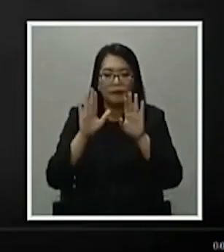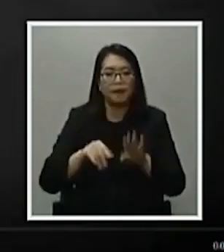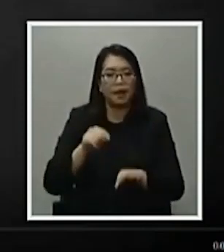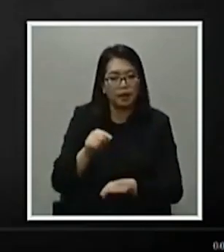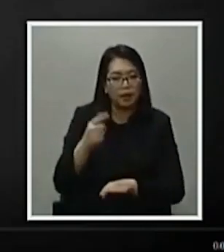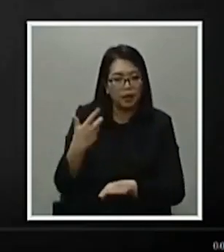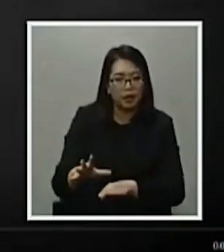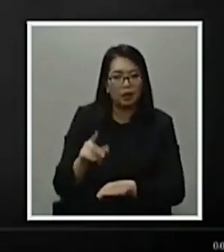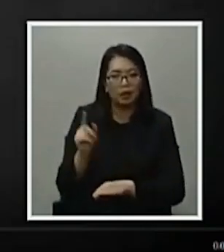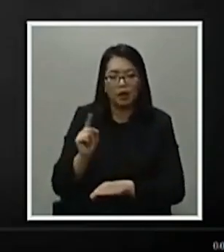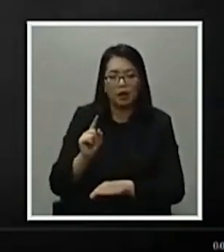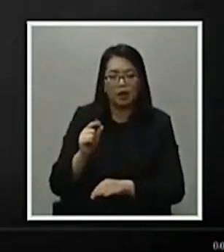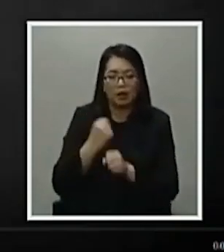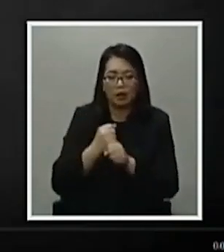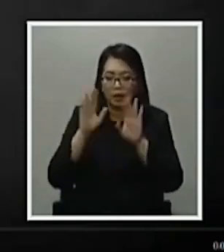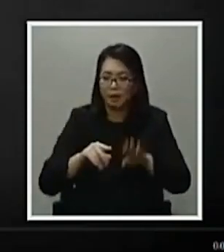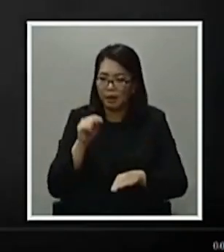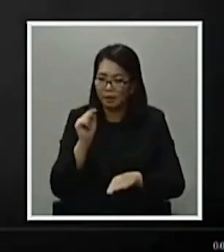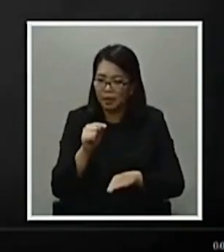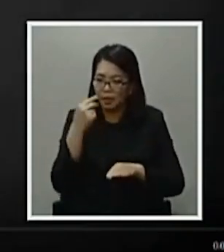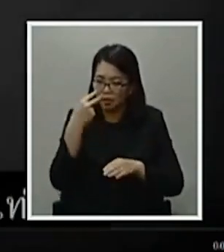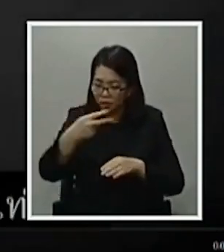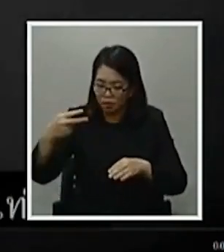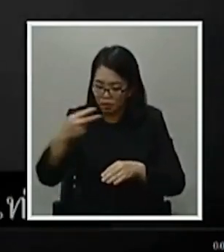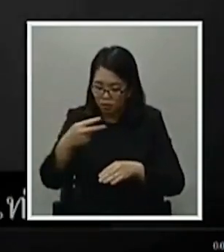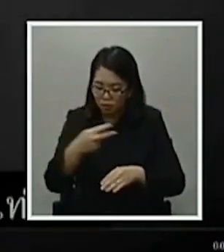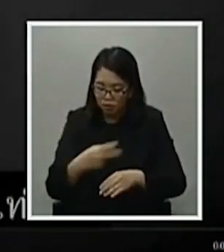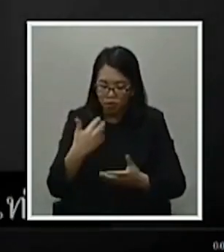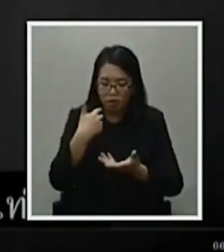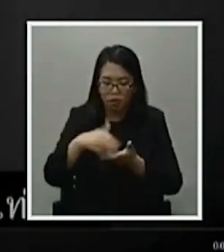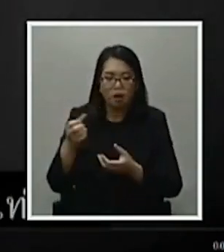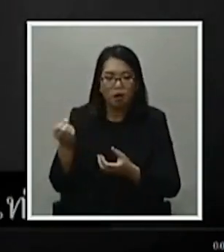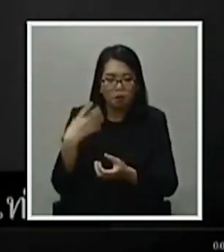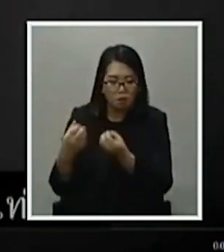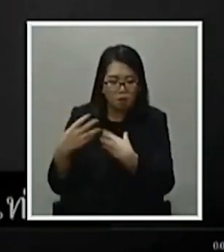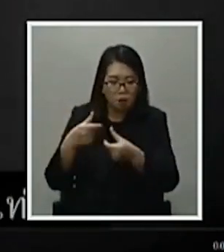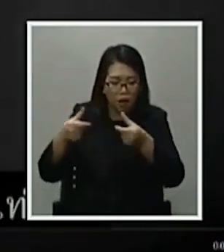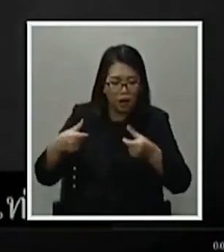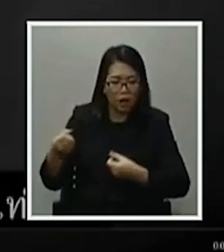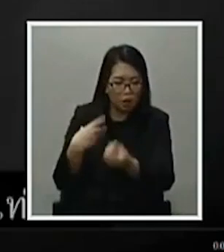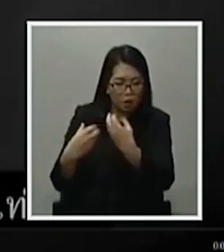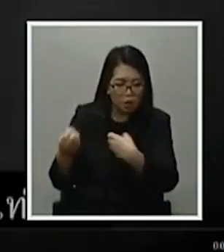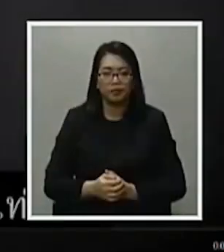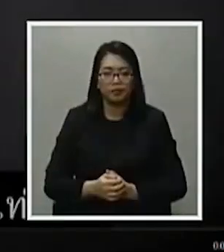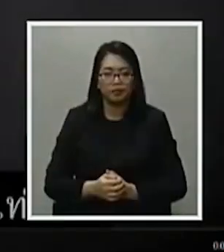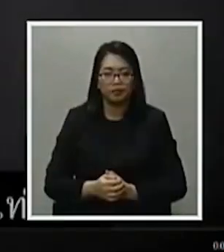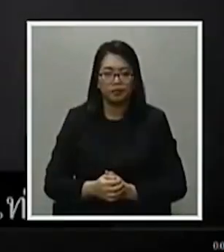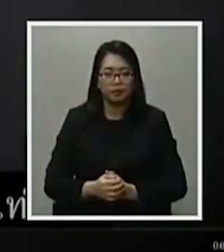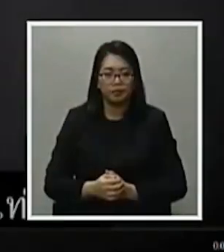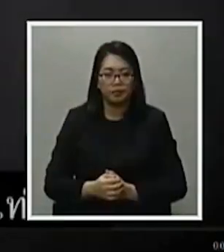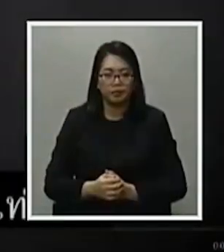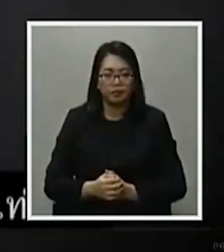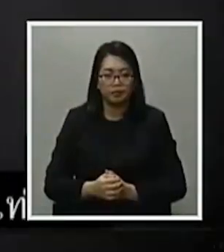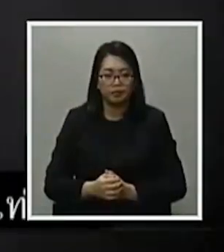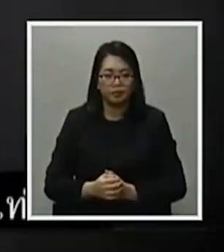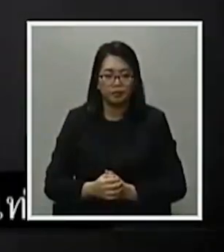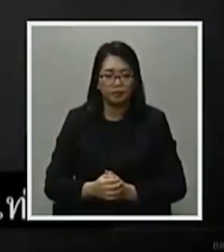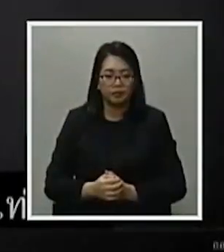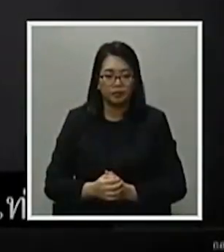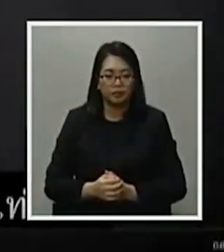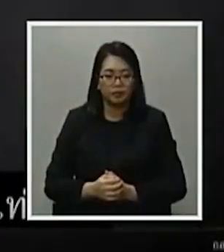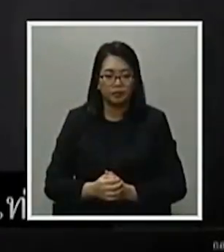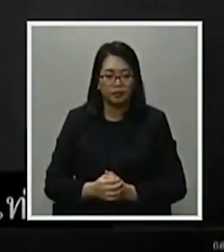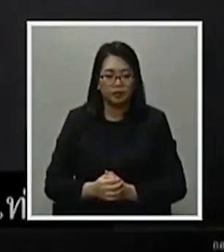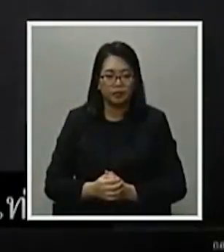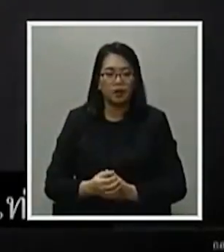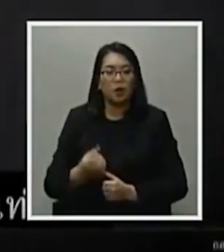นี้ทำแบบนี้แล้วก็ให้รายงานช่วงบ่ายสามวันว่าทำไปเท่า